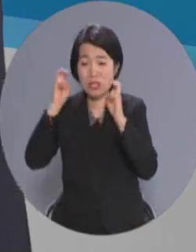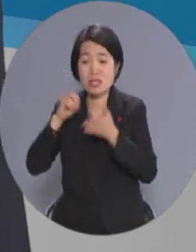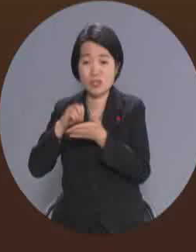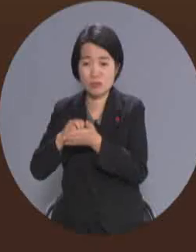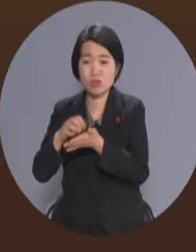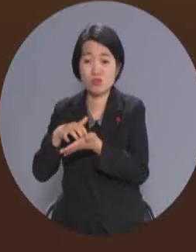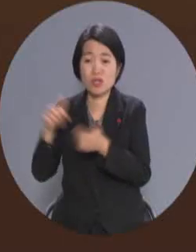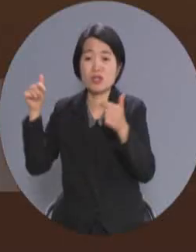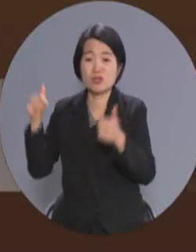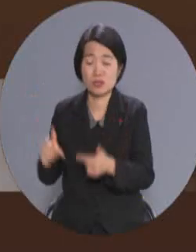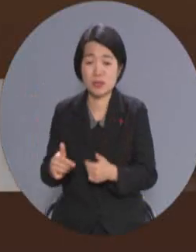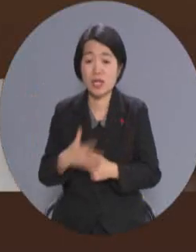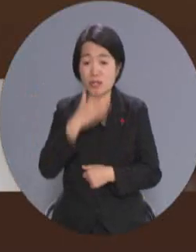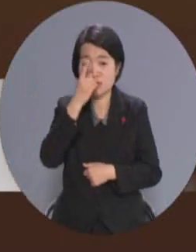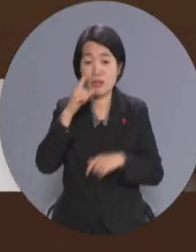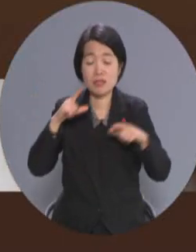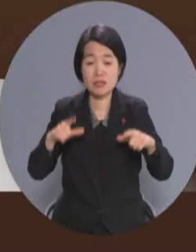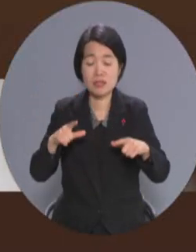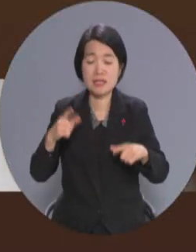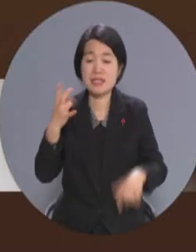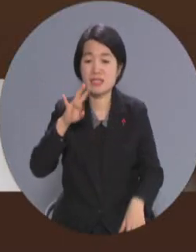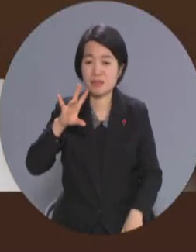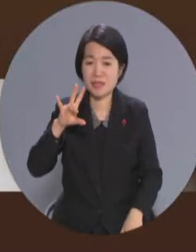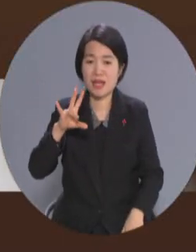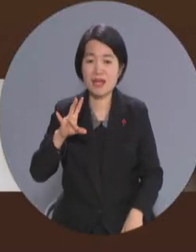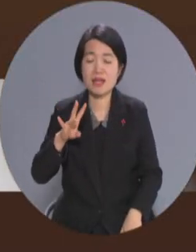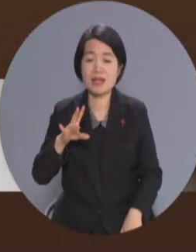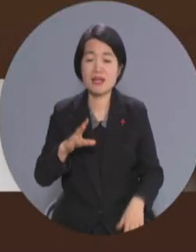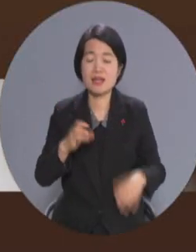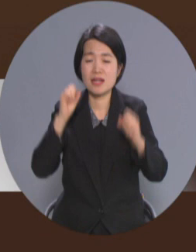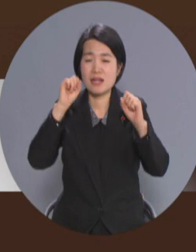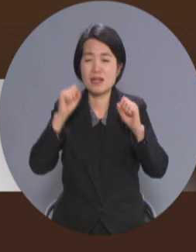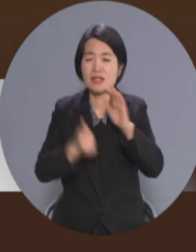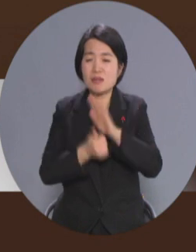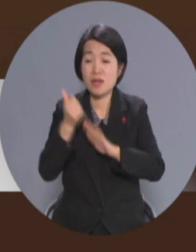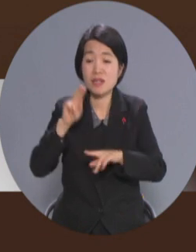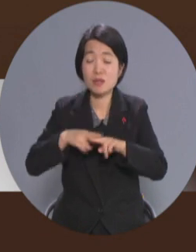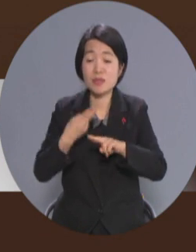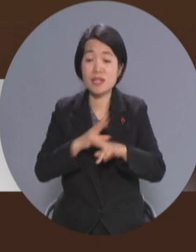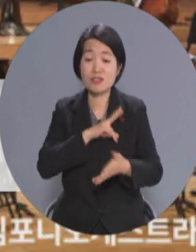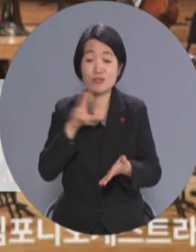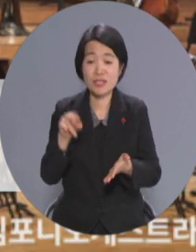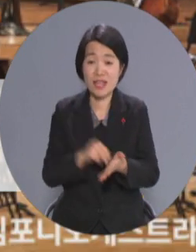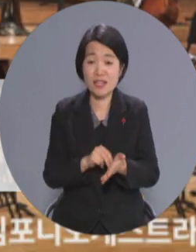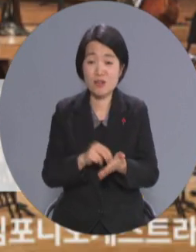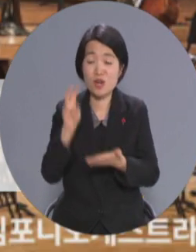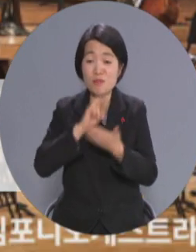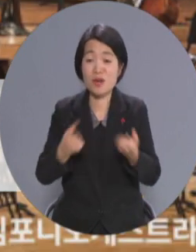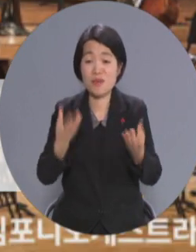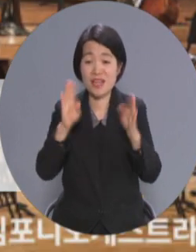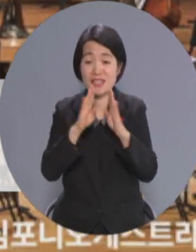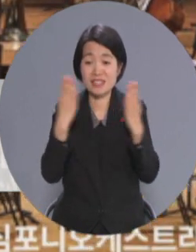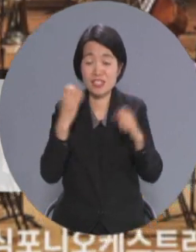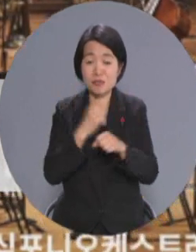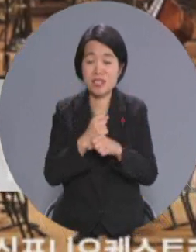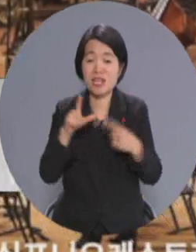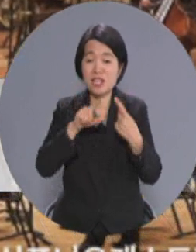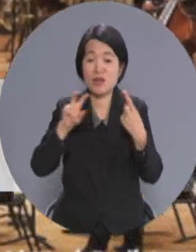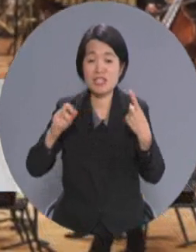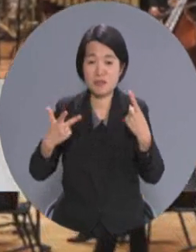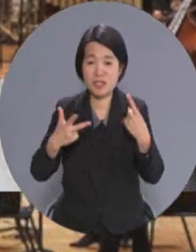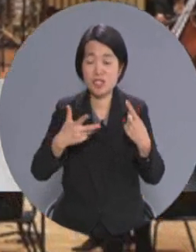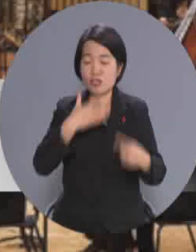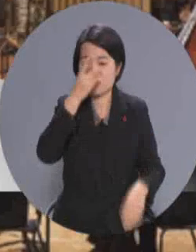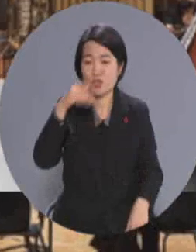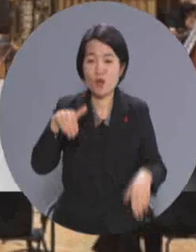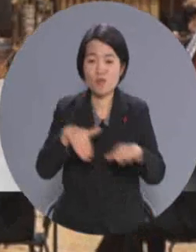감소했습니다 순천 시가 새해 희망의 선물이란 이름으로 신년 음악회를 개최합니다 음악회는 이번 달 27일 순천